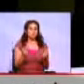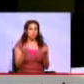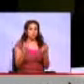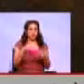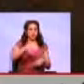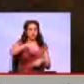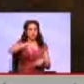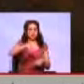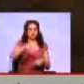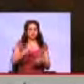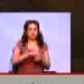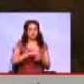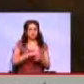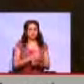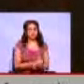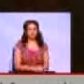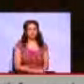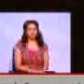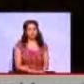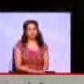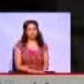شوف التقرير.